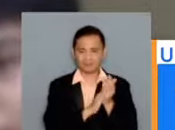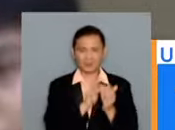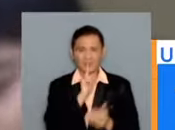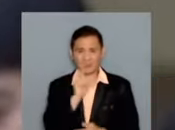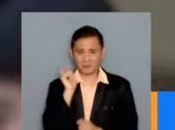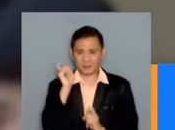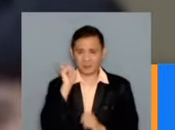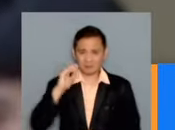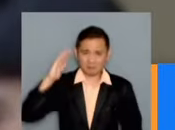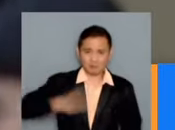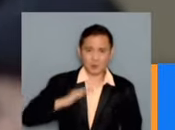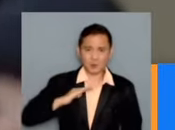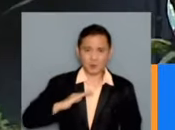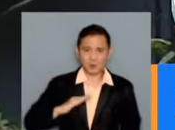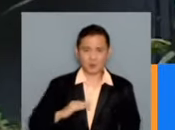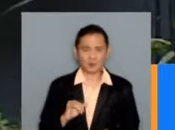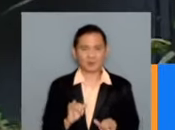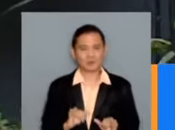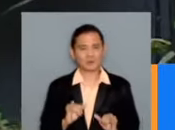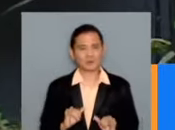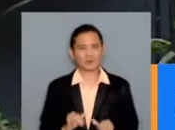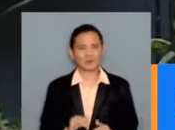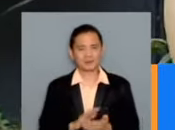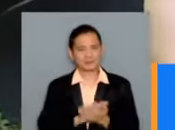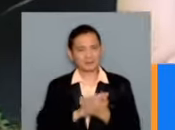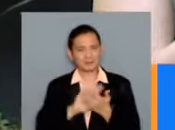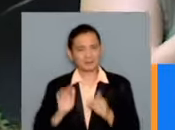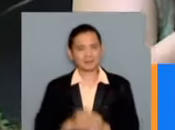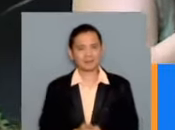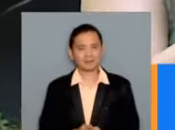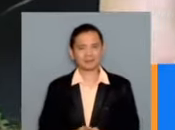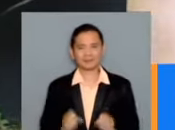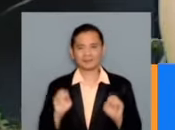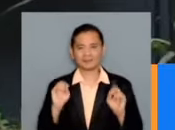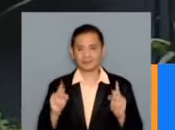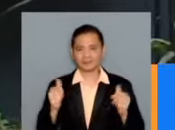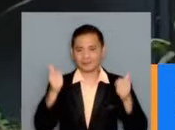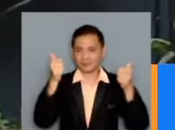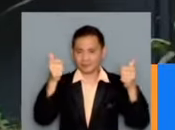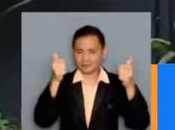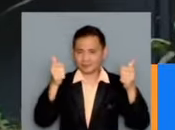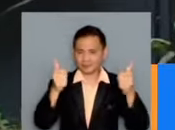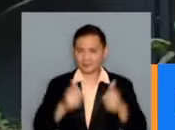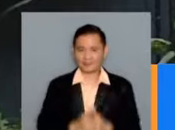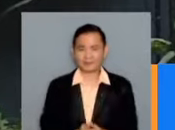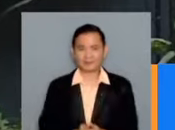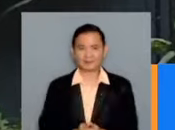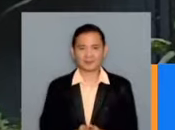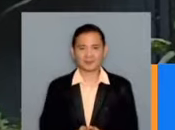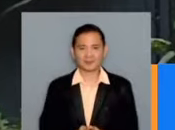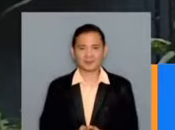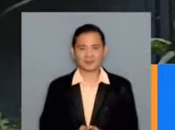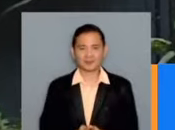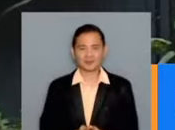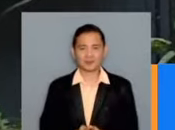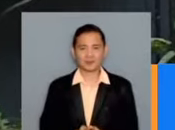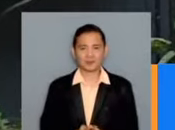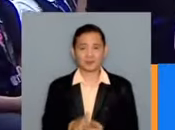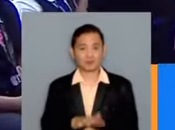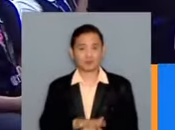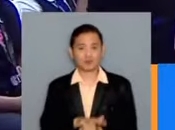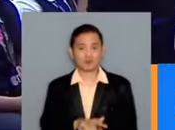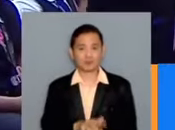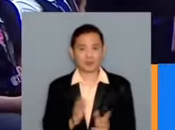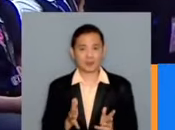and Sir Joseph. Eh. Proud lang sila tumitingin ngayon. Eh. That's good. Ayan, so ating second question for difficult round. Uh-huh. Ayan, anong bansa